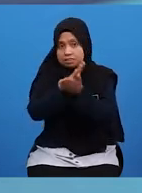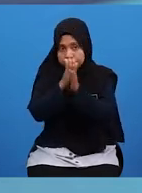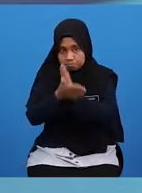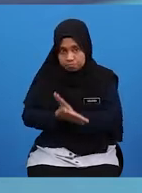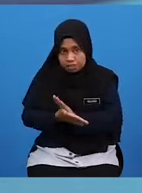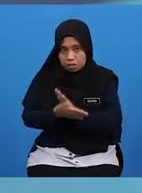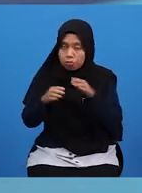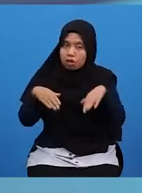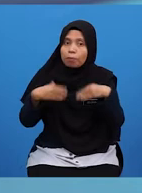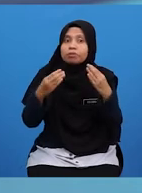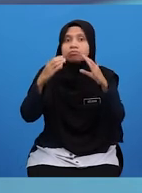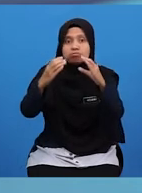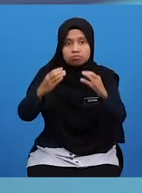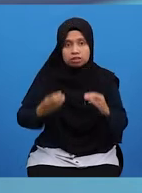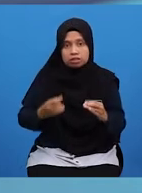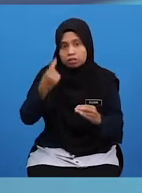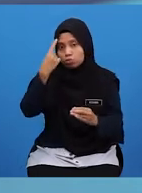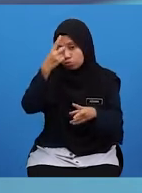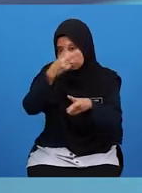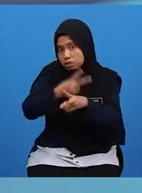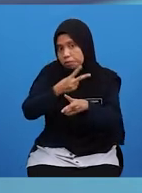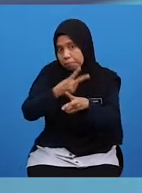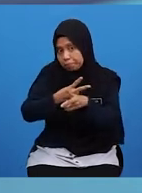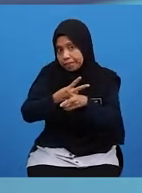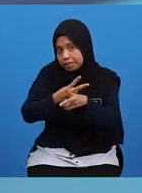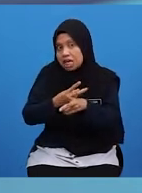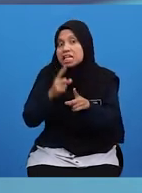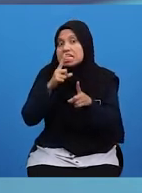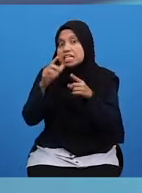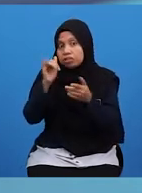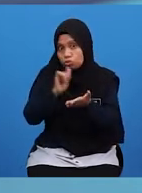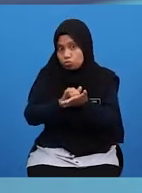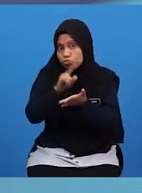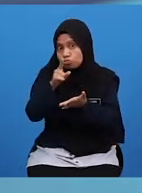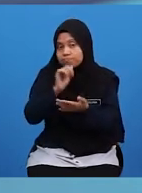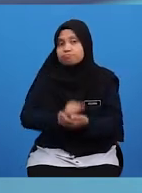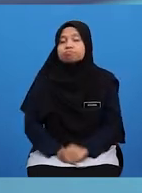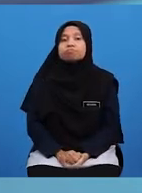Jadi, bagaimanakah caranya untuk menyimpan ketulan lilin ini?